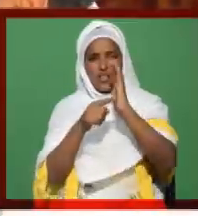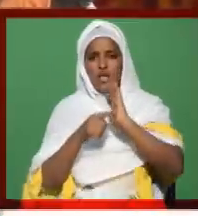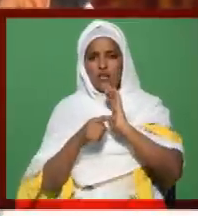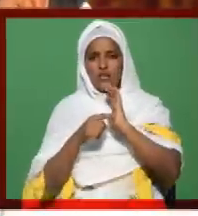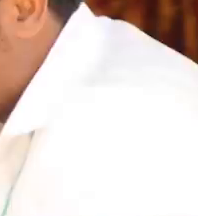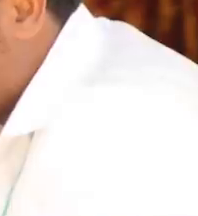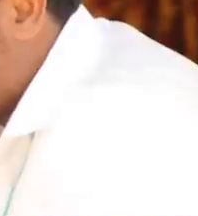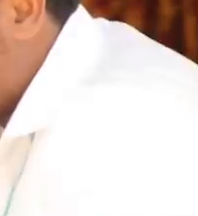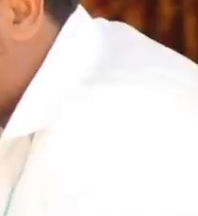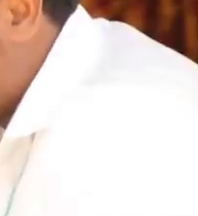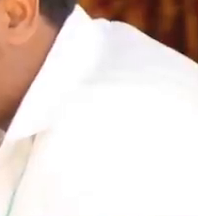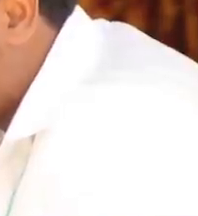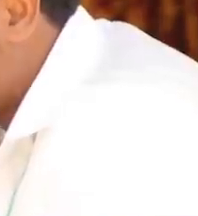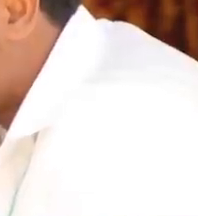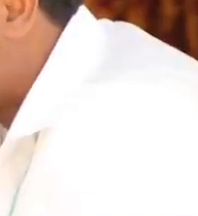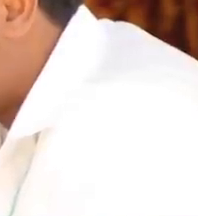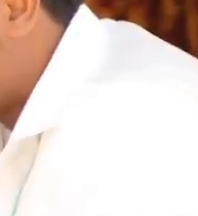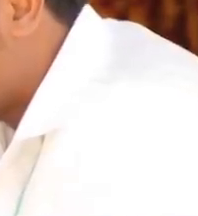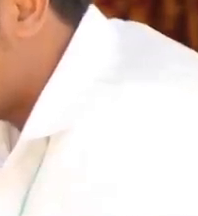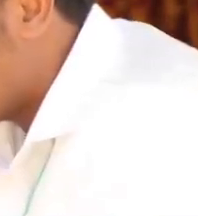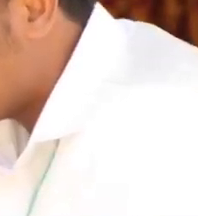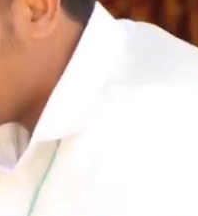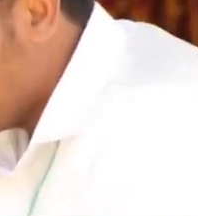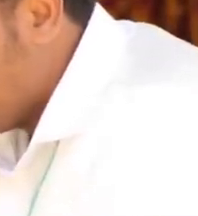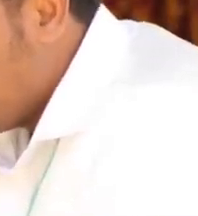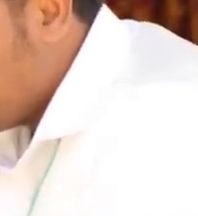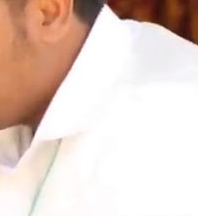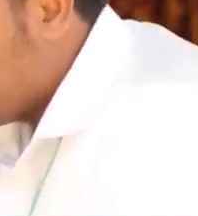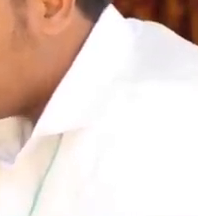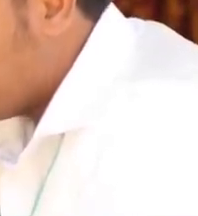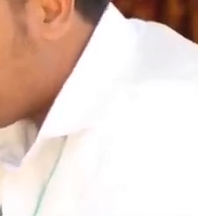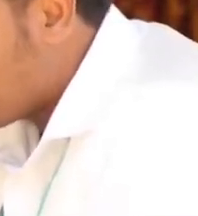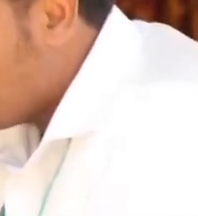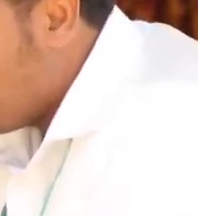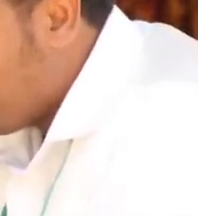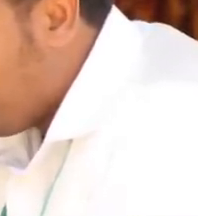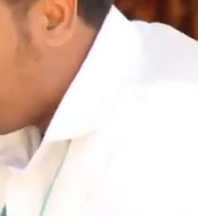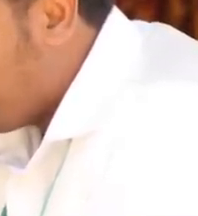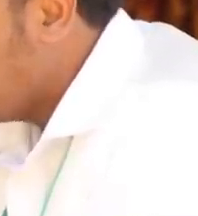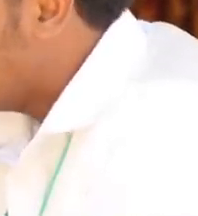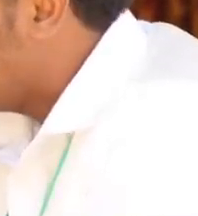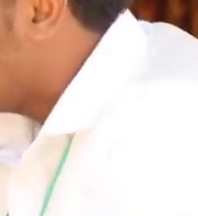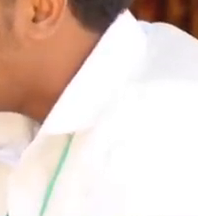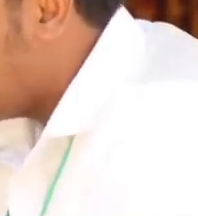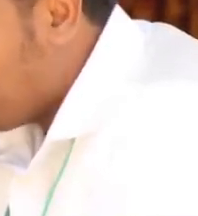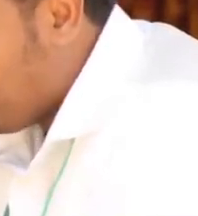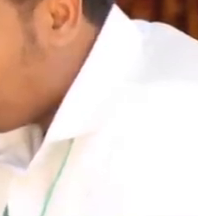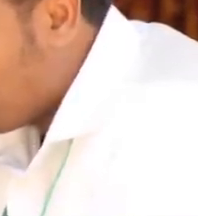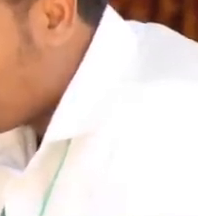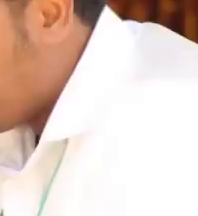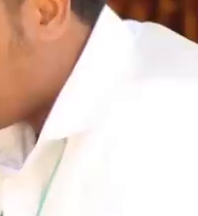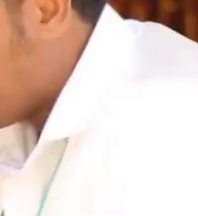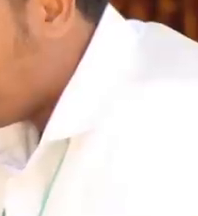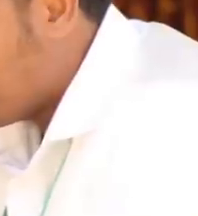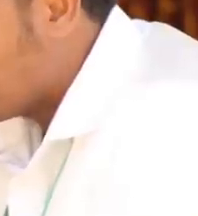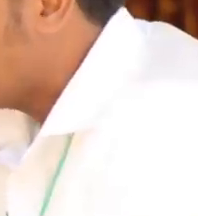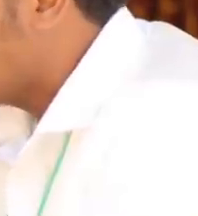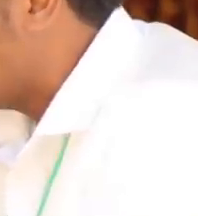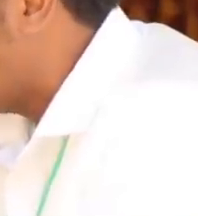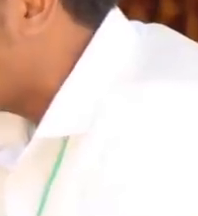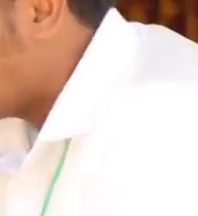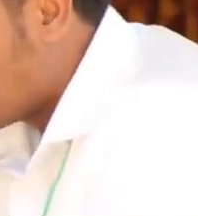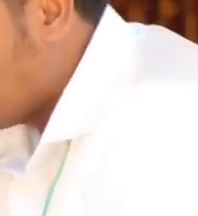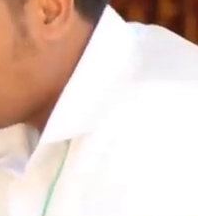ياكي لكا لكاونت اسما كون ملاك نو باراتو مونجلوان لماكا بروبوتا